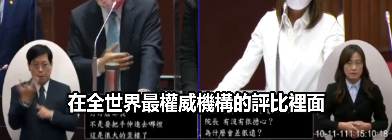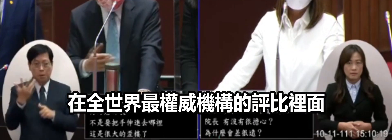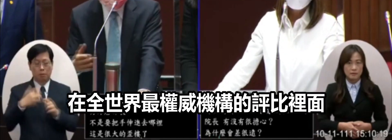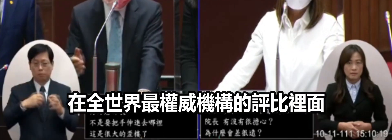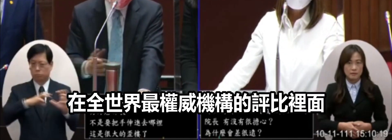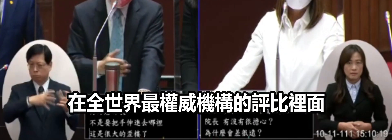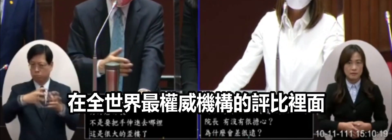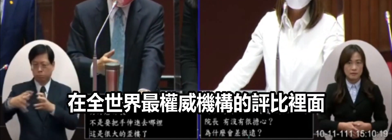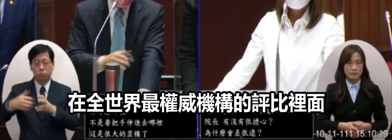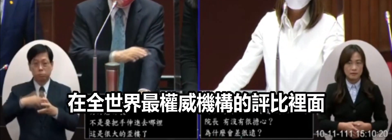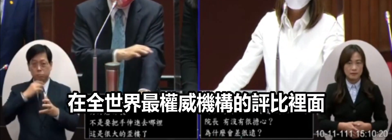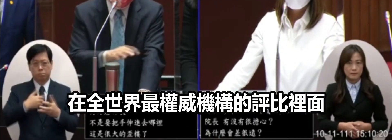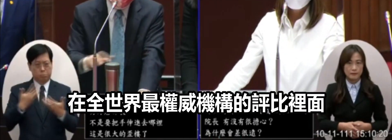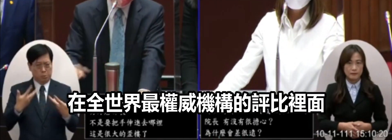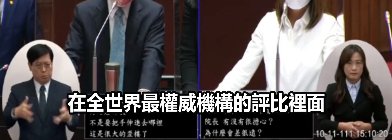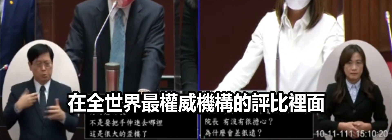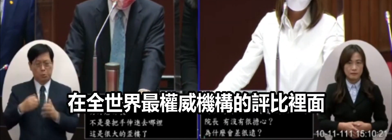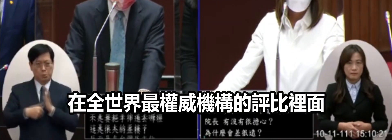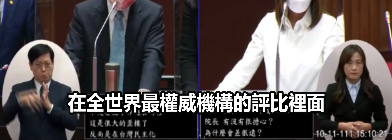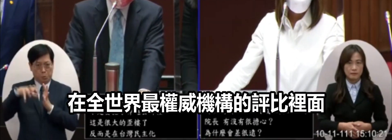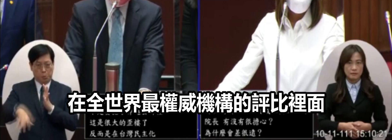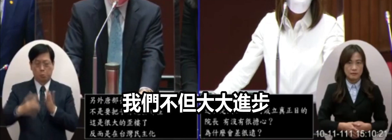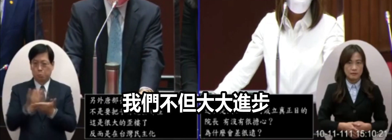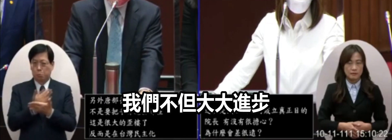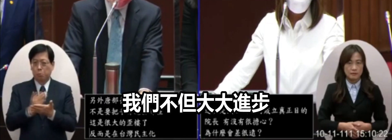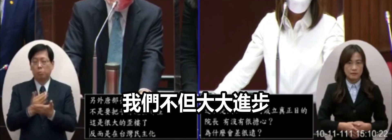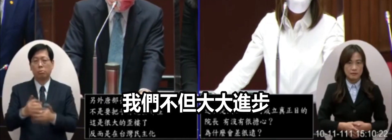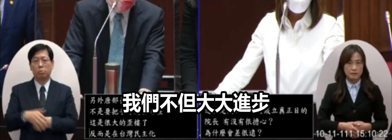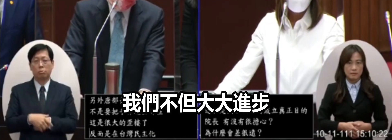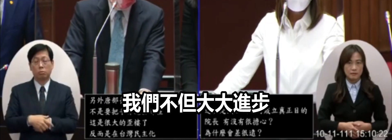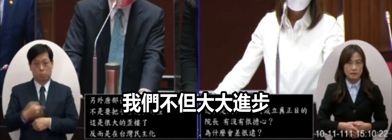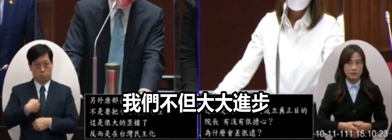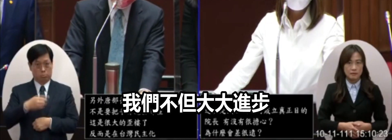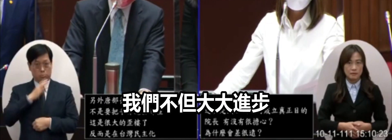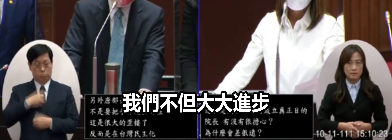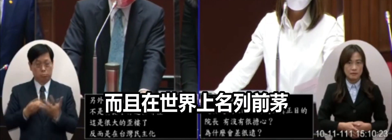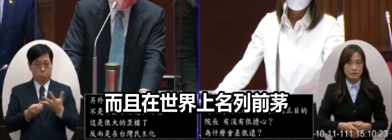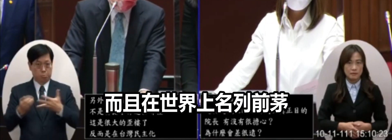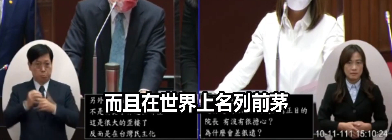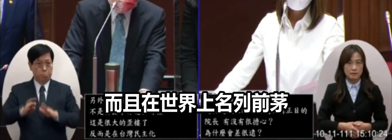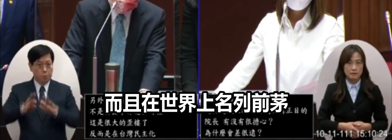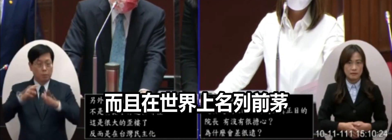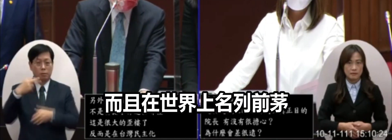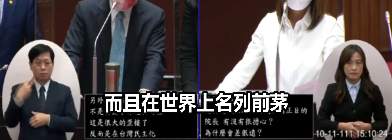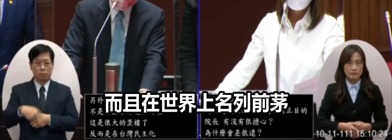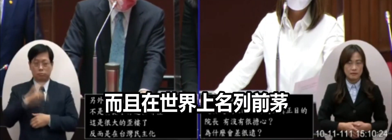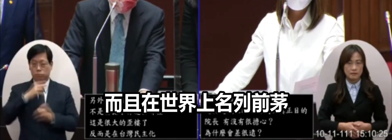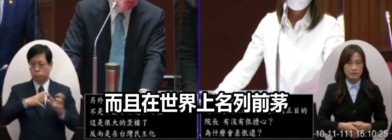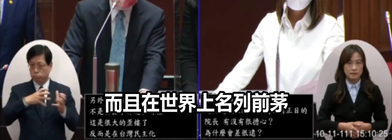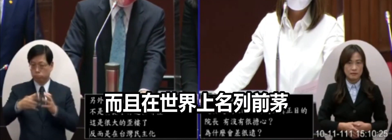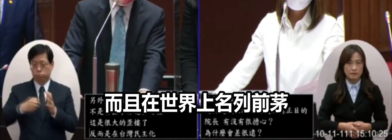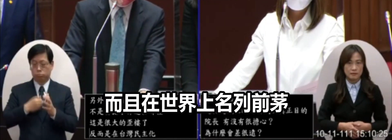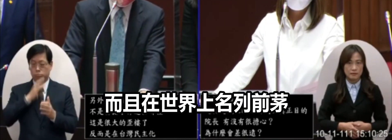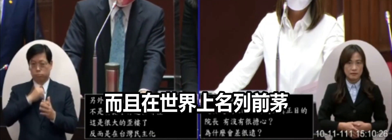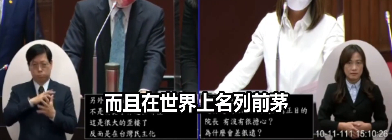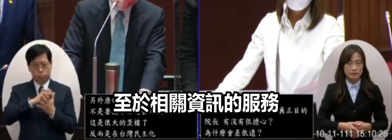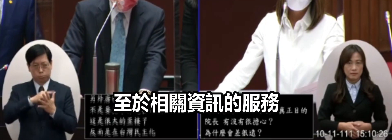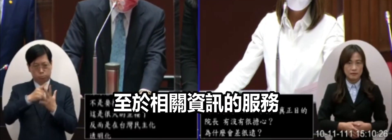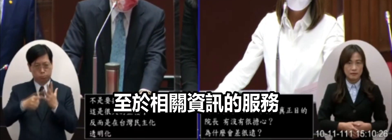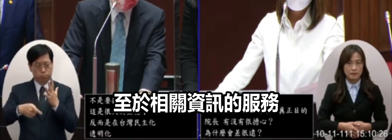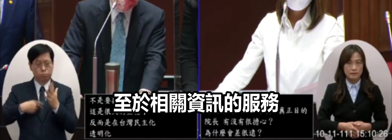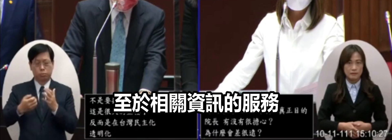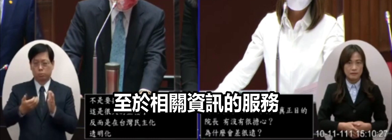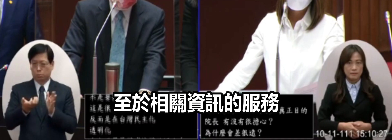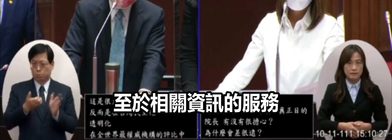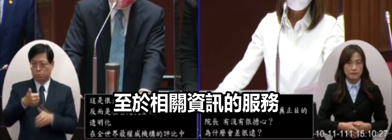全世界最权威机构的评比里面，我们不但大大进步，而且在世界上名列前茅。至